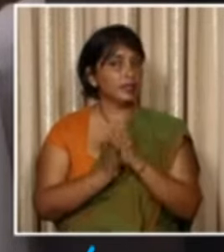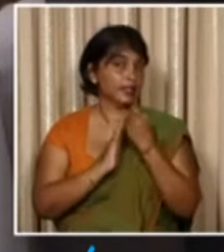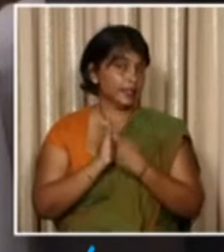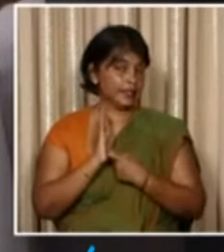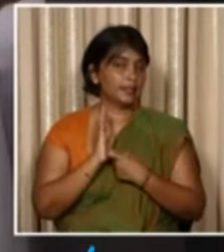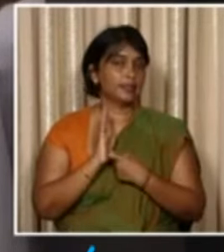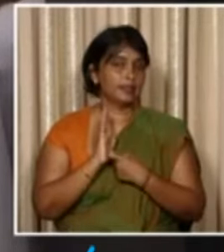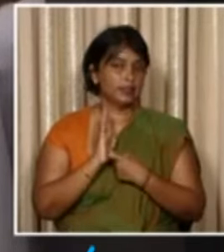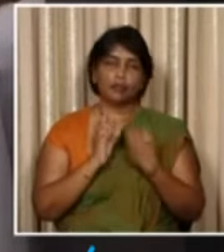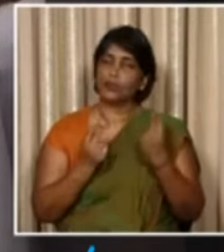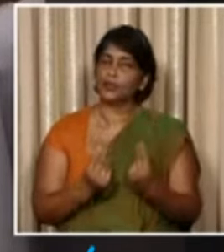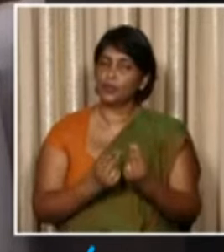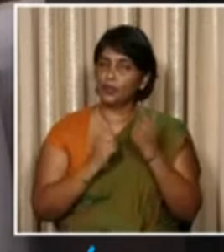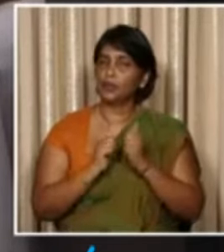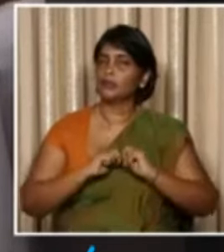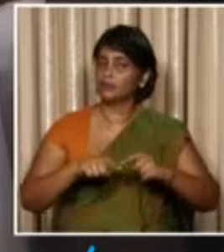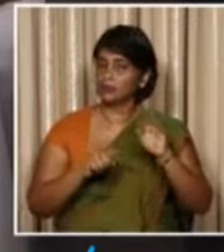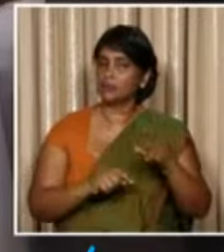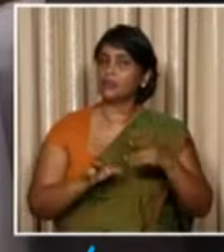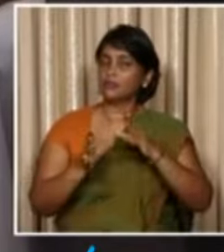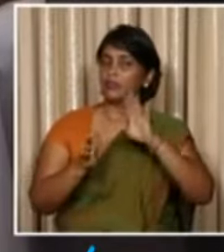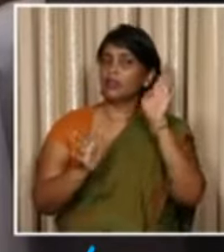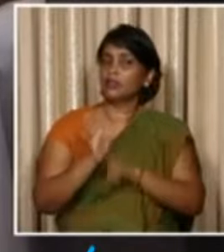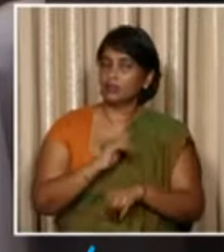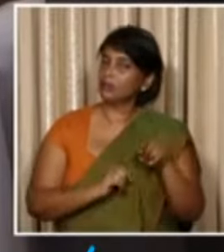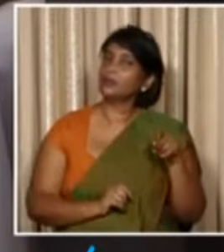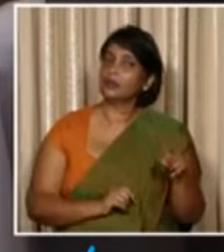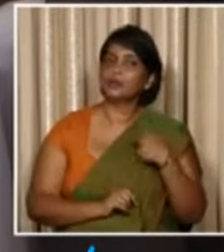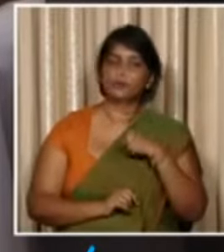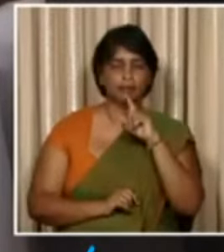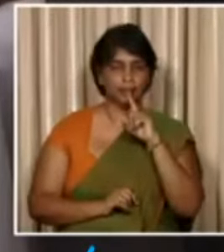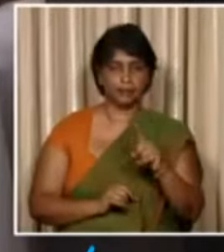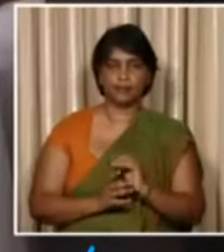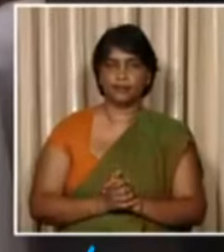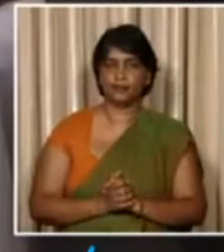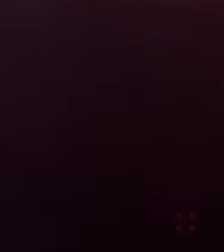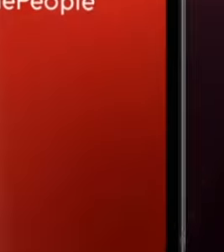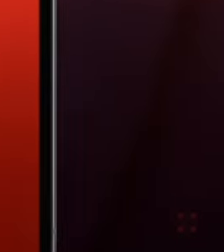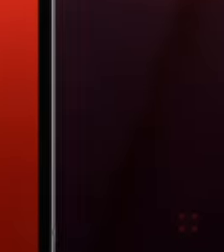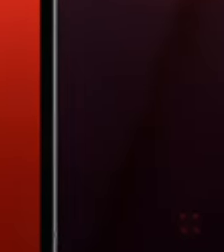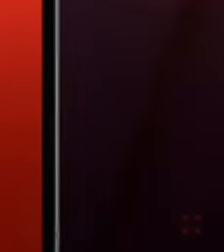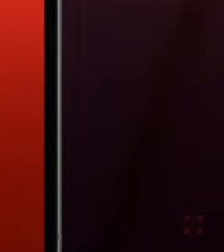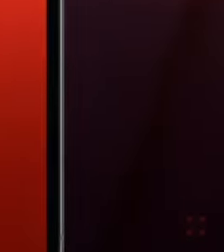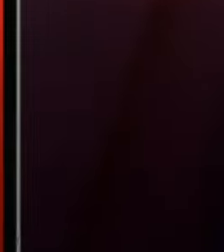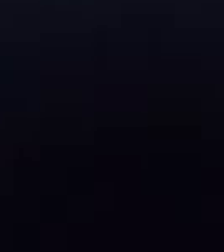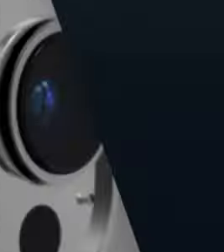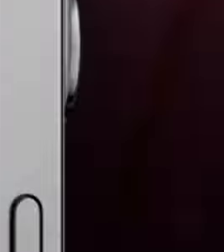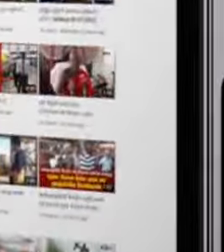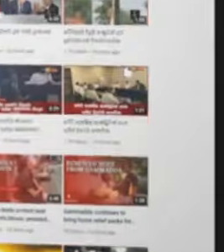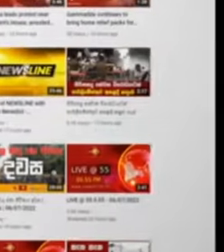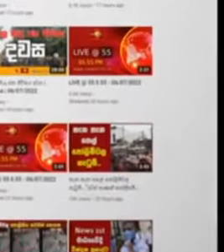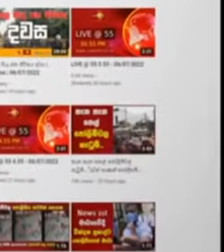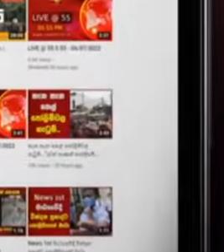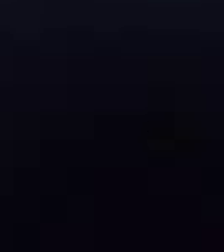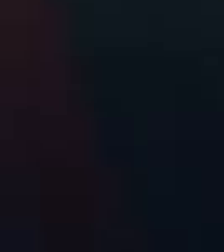චක්‍රලේඛය වහාම ක්‍රියාත්මක වන පරිදි ඉල්ලාස් කරගන්නයි කියලා මම ඉල්ලීමක් කරනවා. ඇත්ත කෙටියෙන්